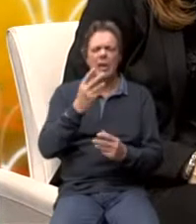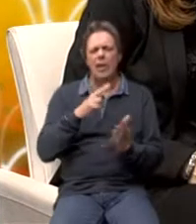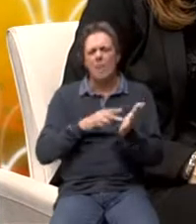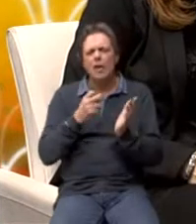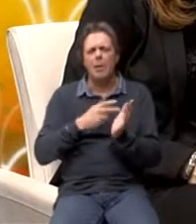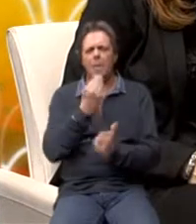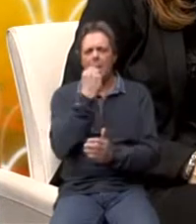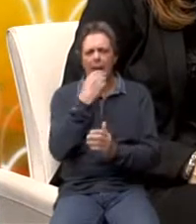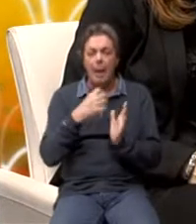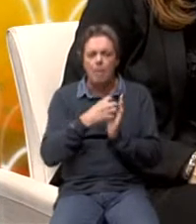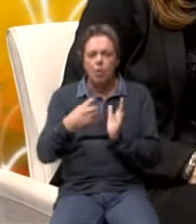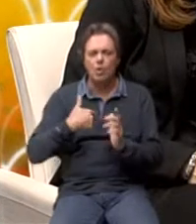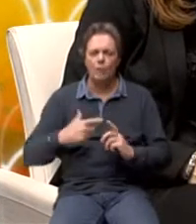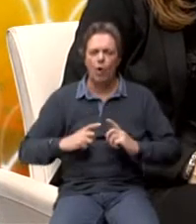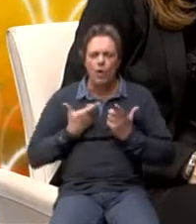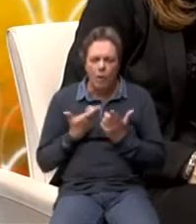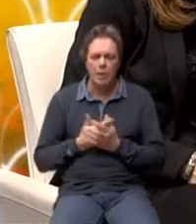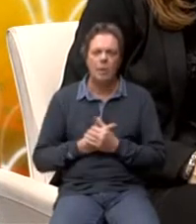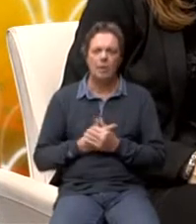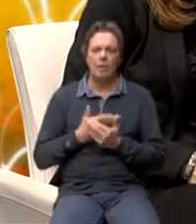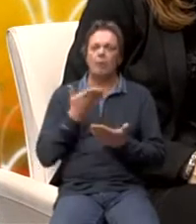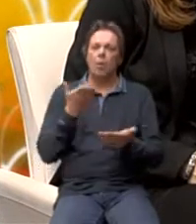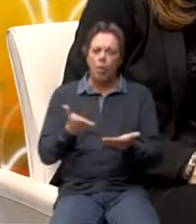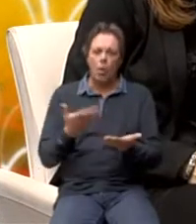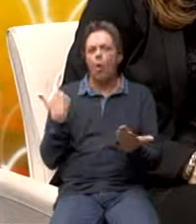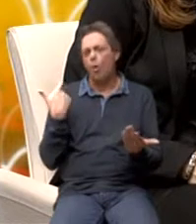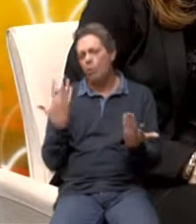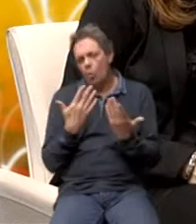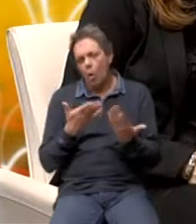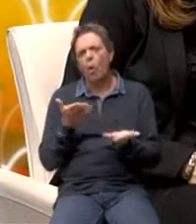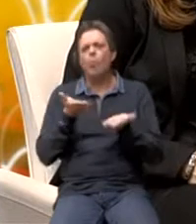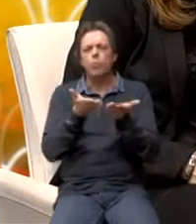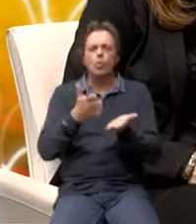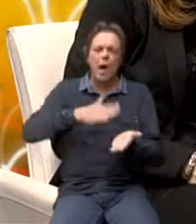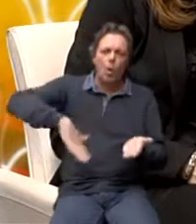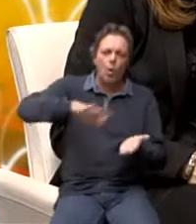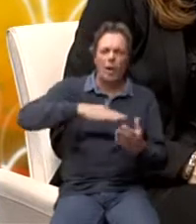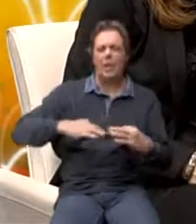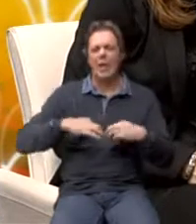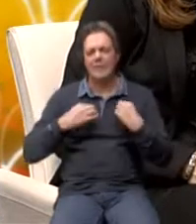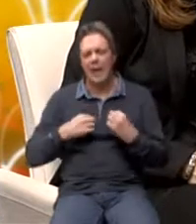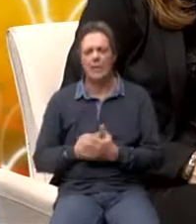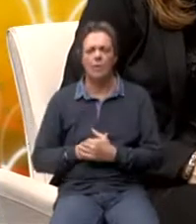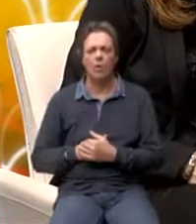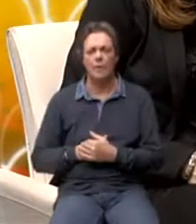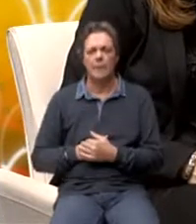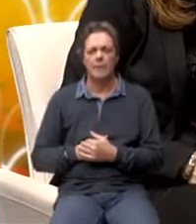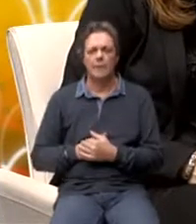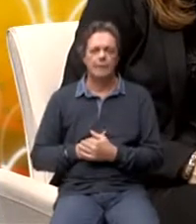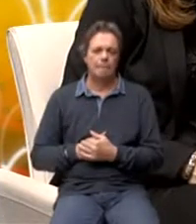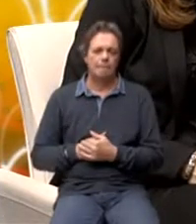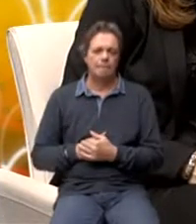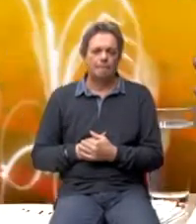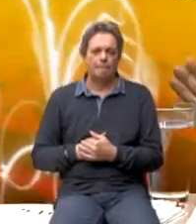prehrane produži svoj životni vijek onoliko koliko mu pruža okolina, zdravstvo i ostalo.